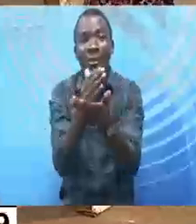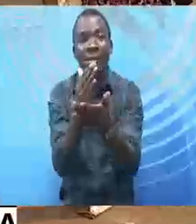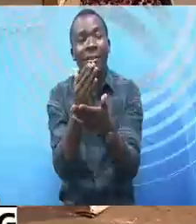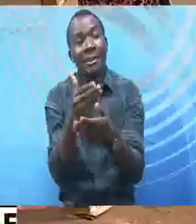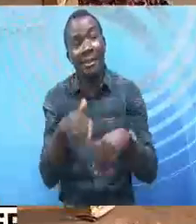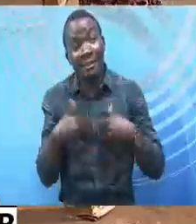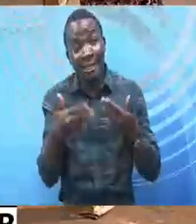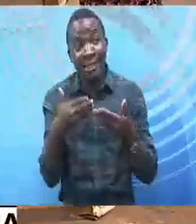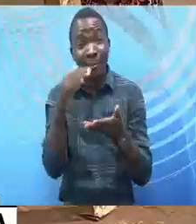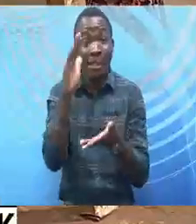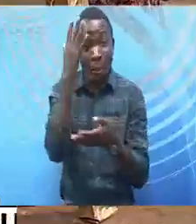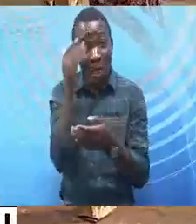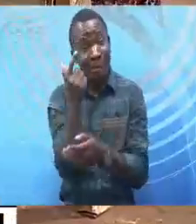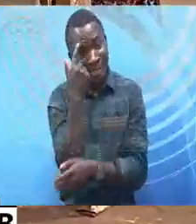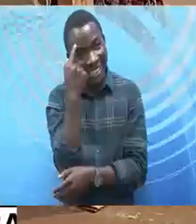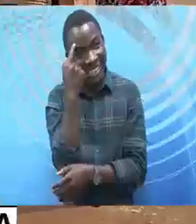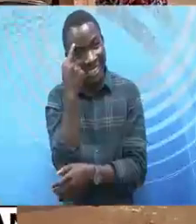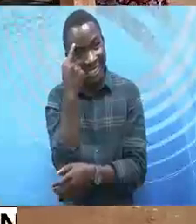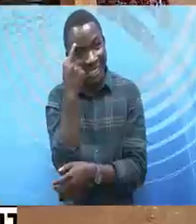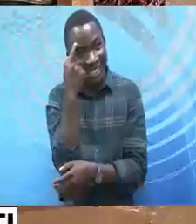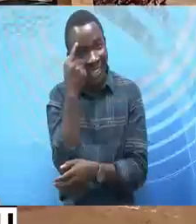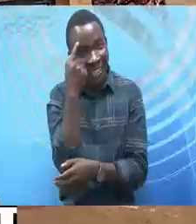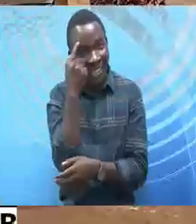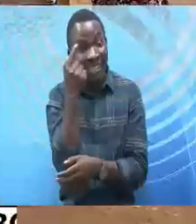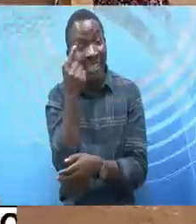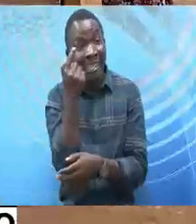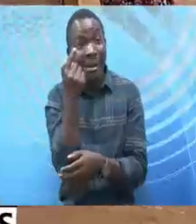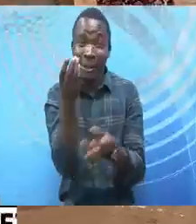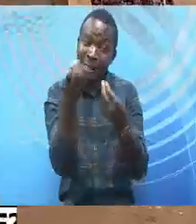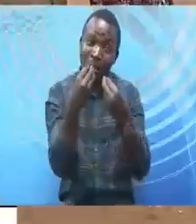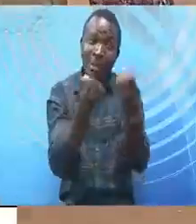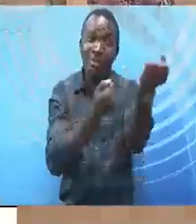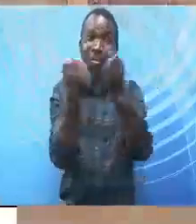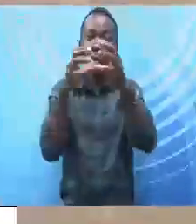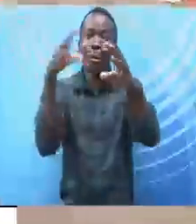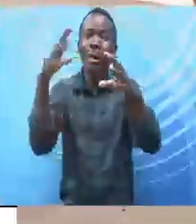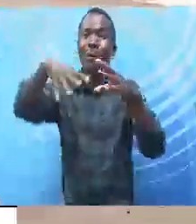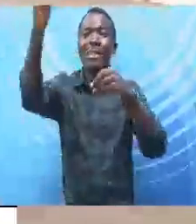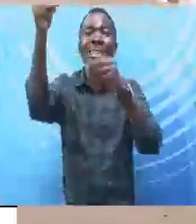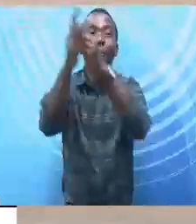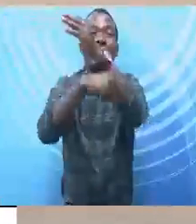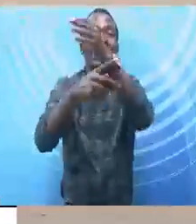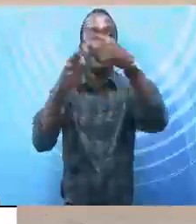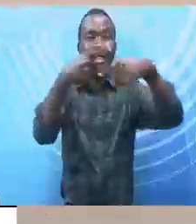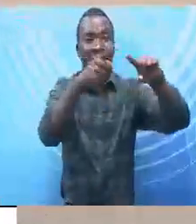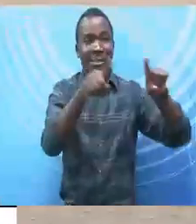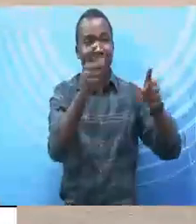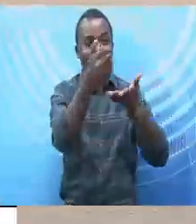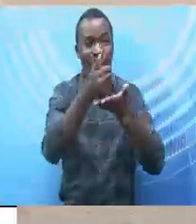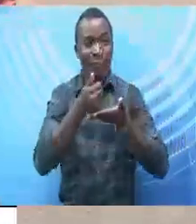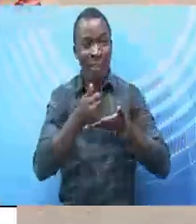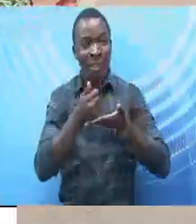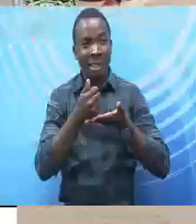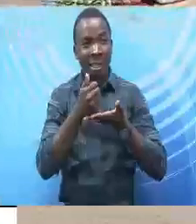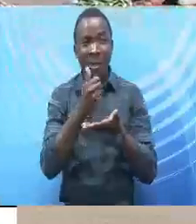kuko natekereza ko kuba tugiye kujya bagiye kuduha imodoka tukajya mu ntara biradufasha kuko